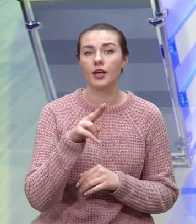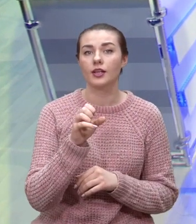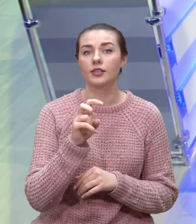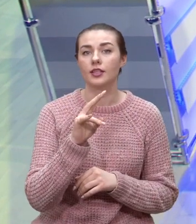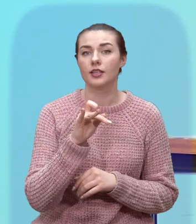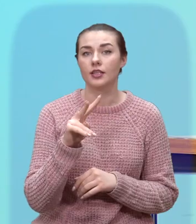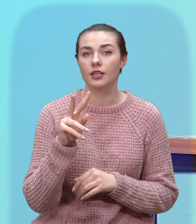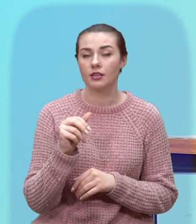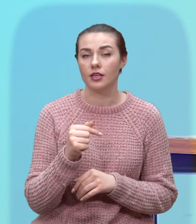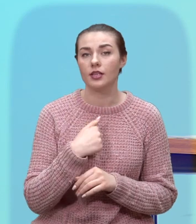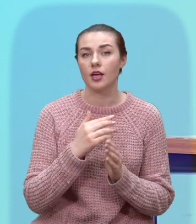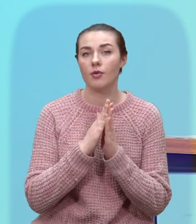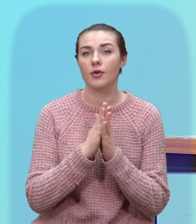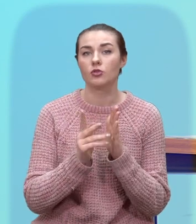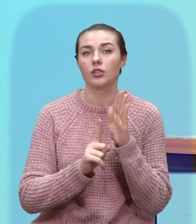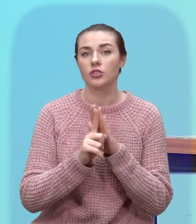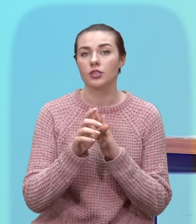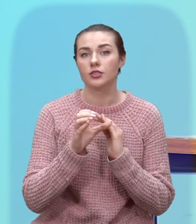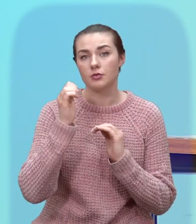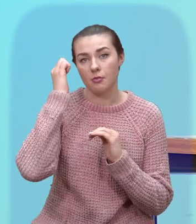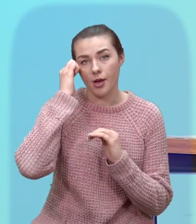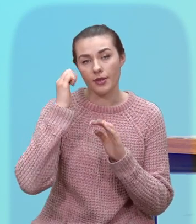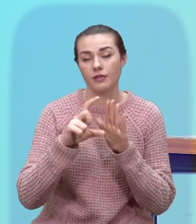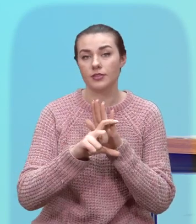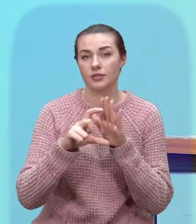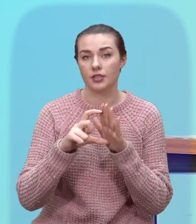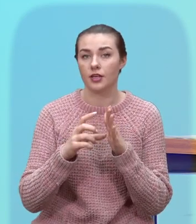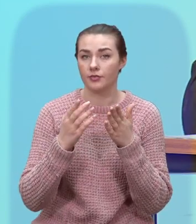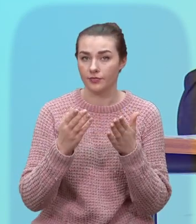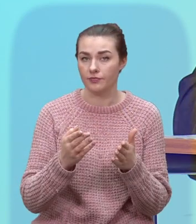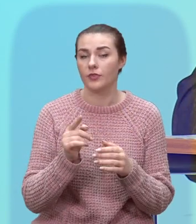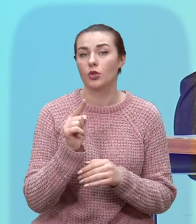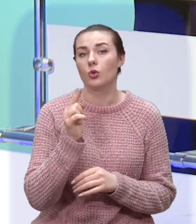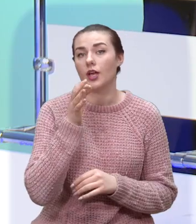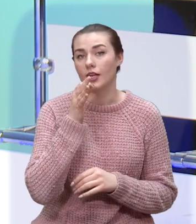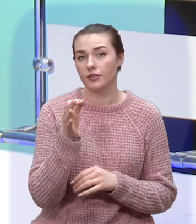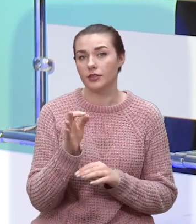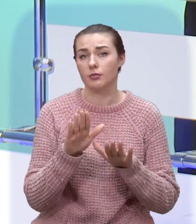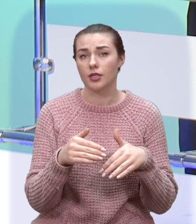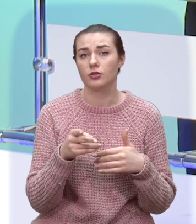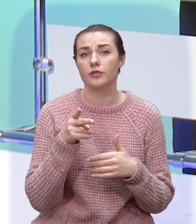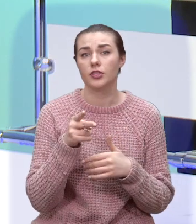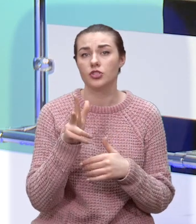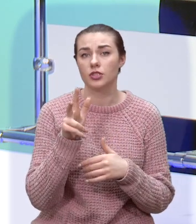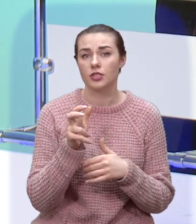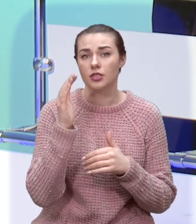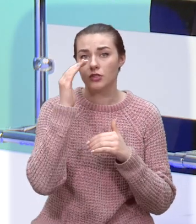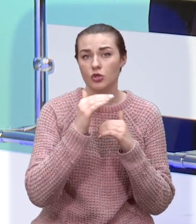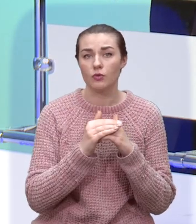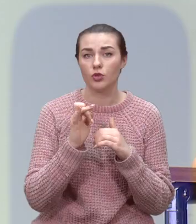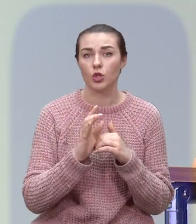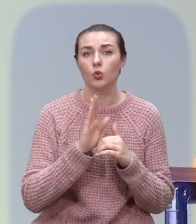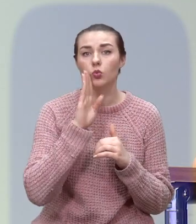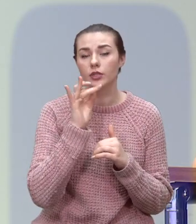и я попрошу начать с памятного стиха пожалуйста болезненно тот ответил пройдет 2300